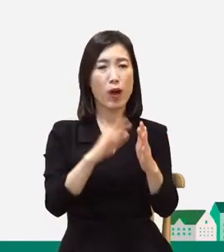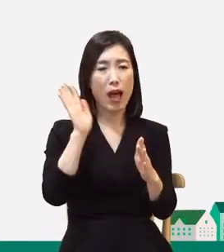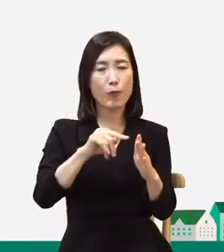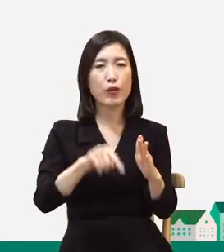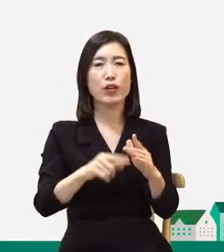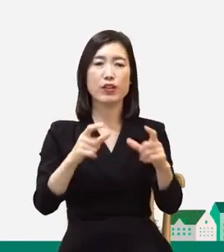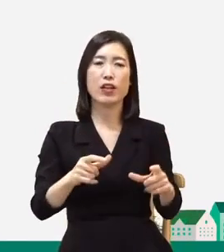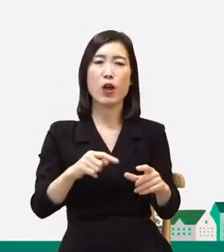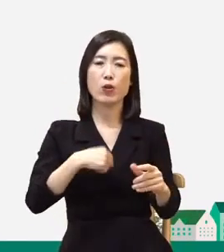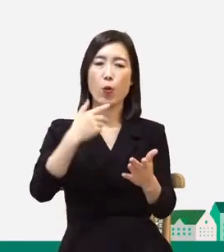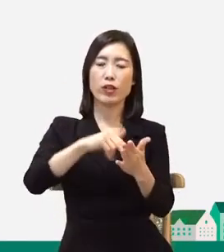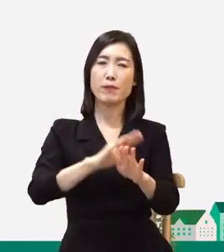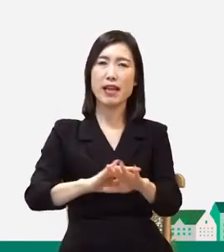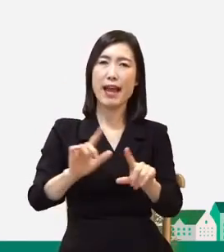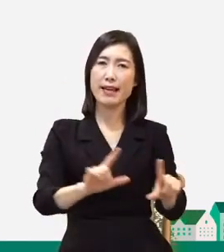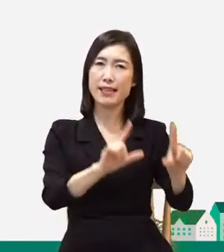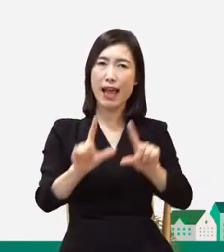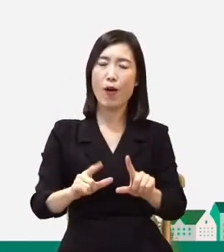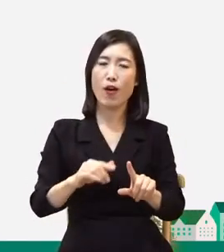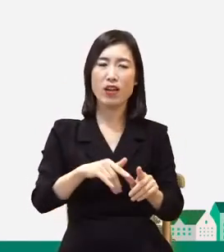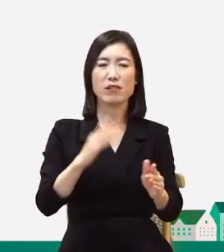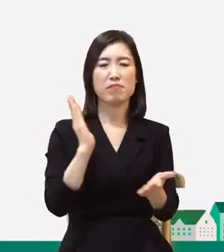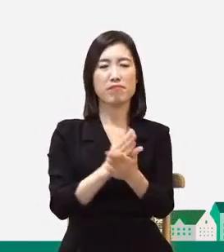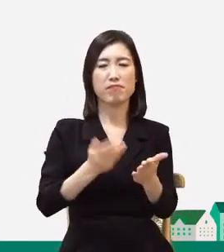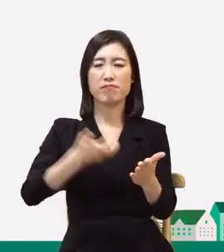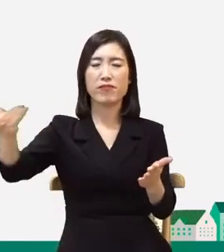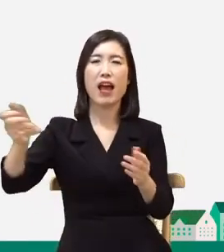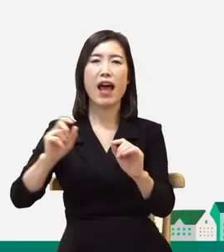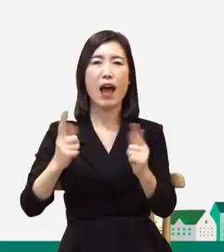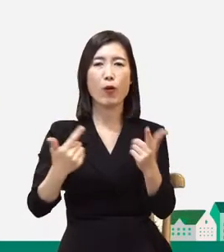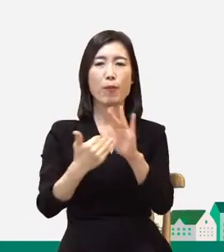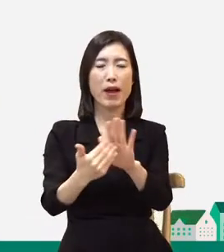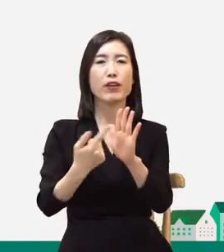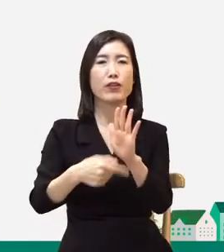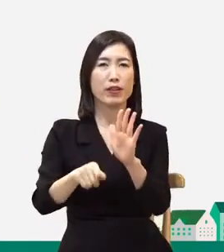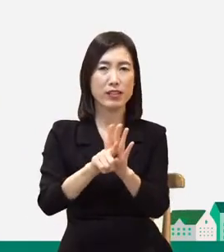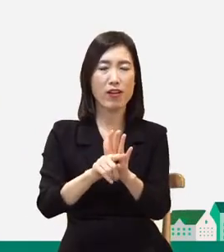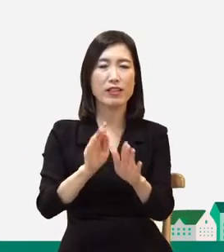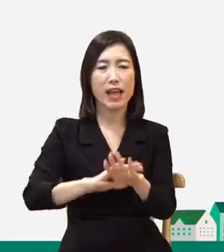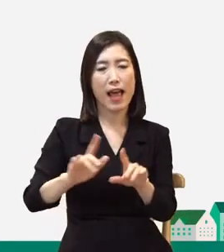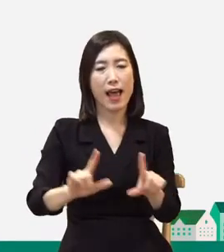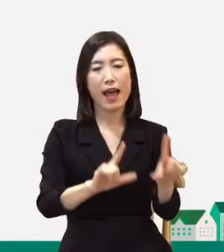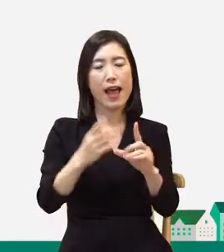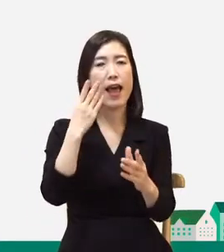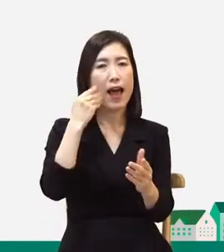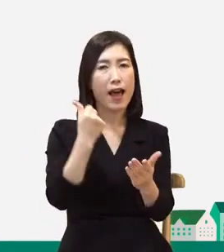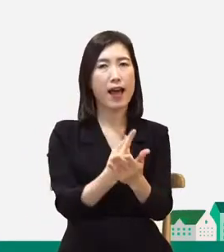것이 끊임없이 연결되어 있어야 하는 것이 필요하다는 생각을 하게 됐습니다.